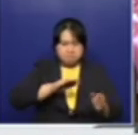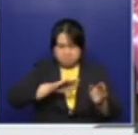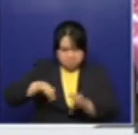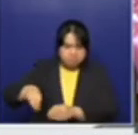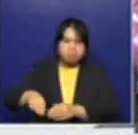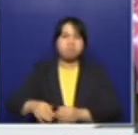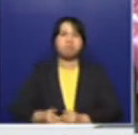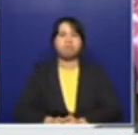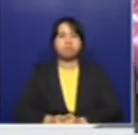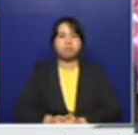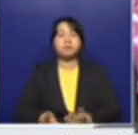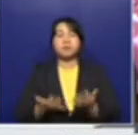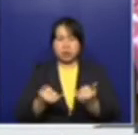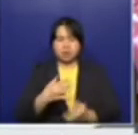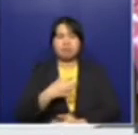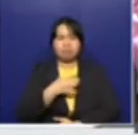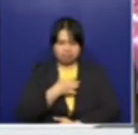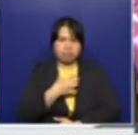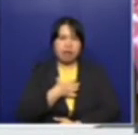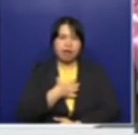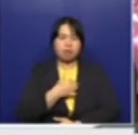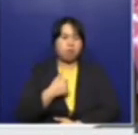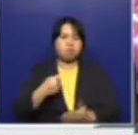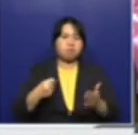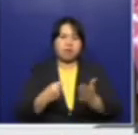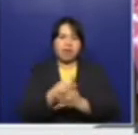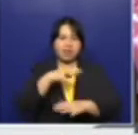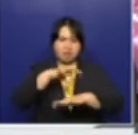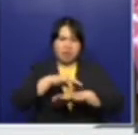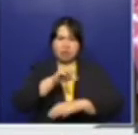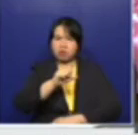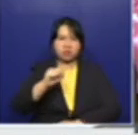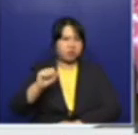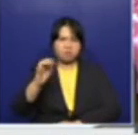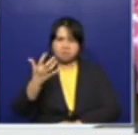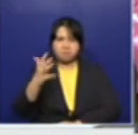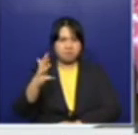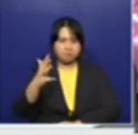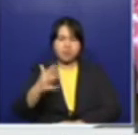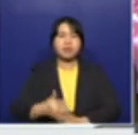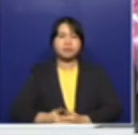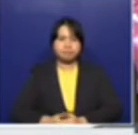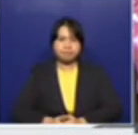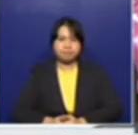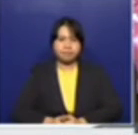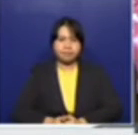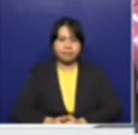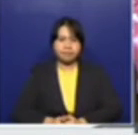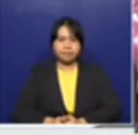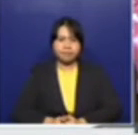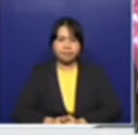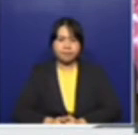ได้นั่นคือสิ่งที่ผมจะไม่เสียดายความเป็นสมาชิกสภาผู้แทนราษฎรเลยเ